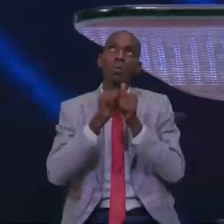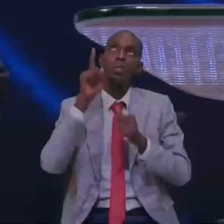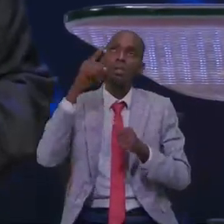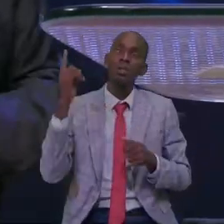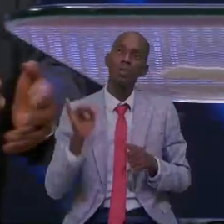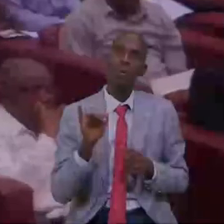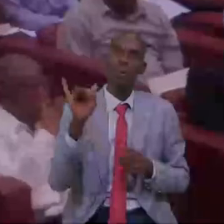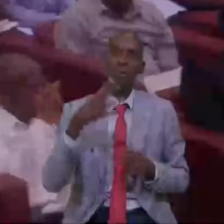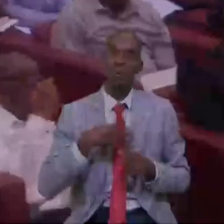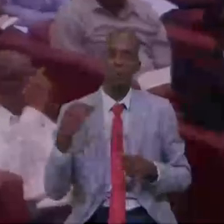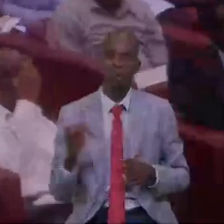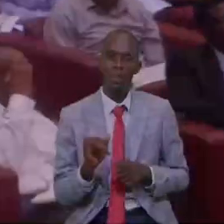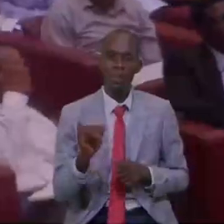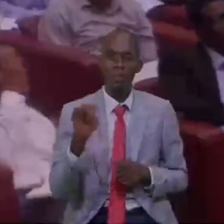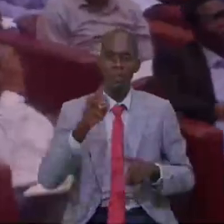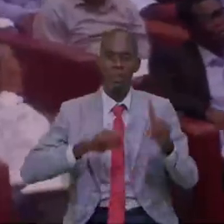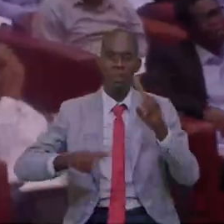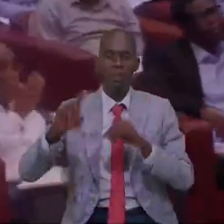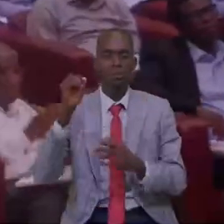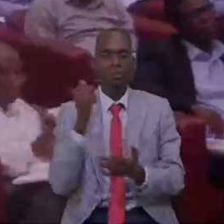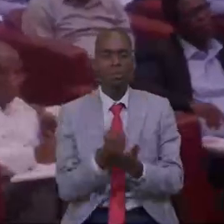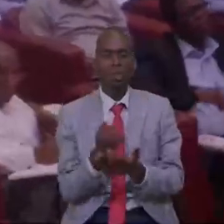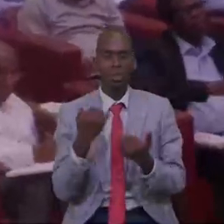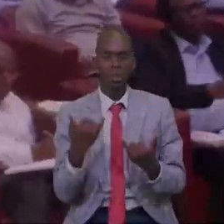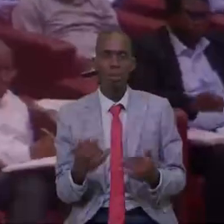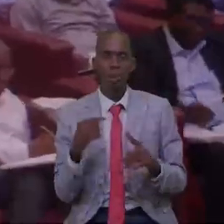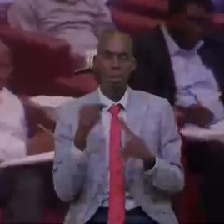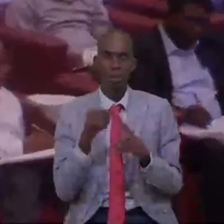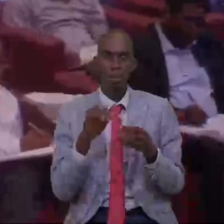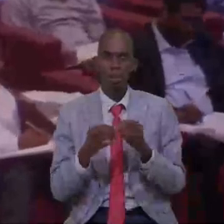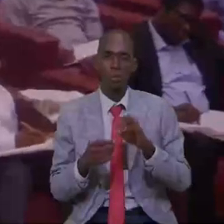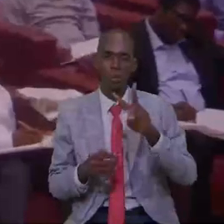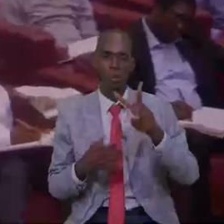l'Église dise Amen. Nous allons maintenant au deuxième point.